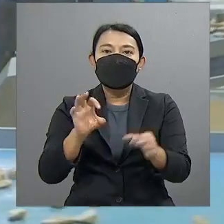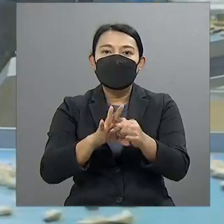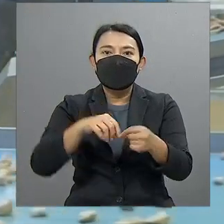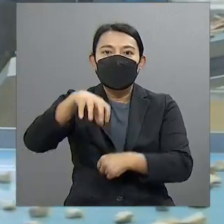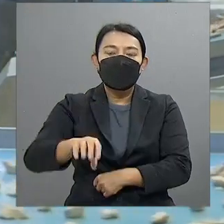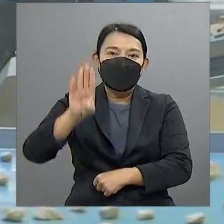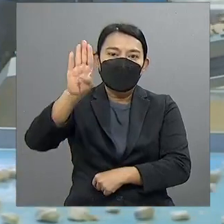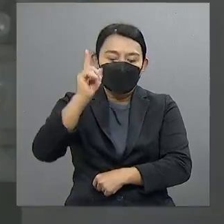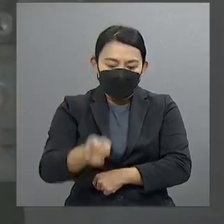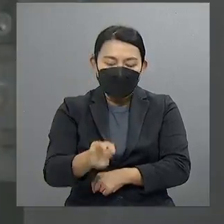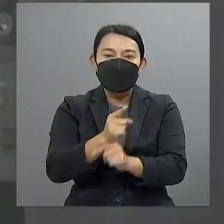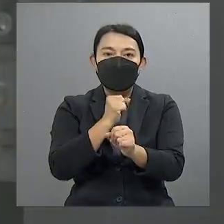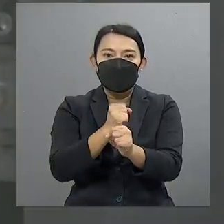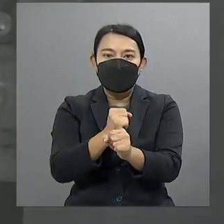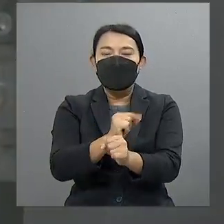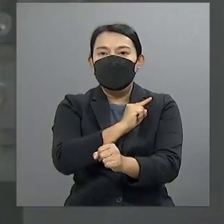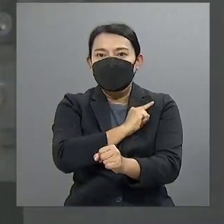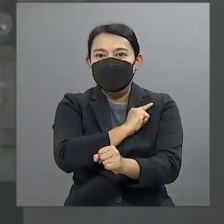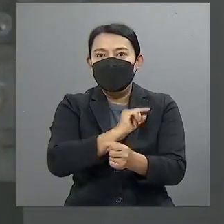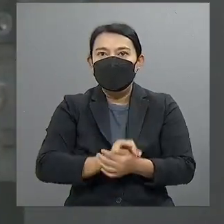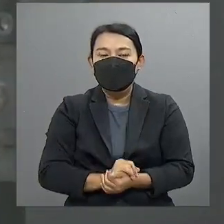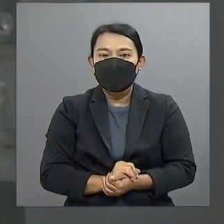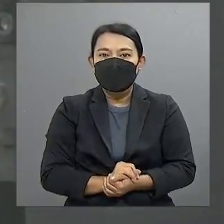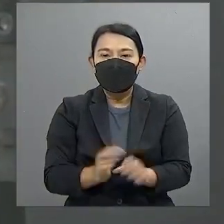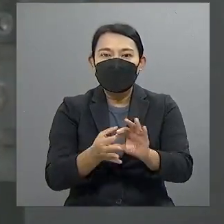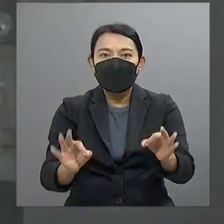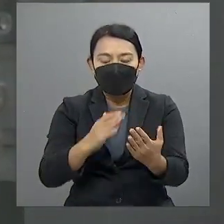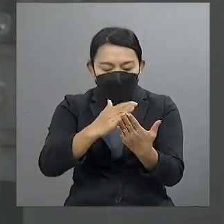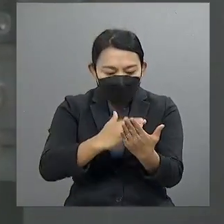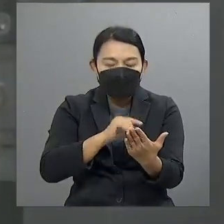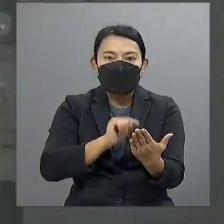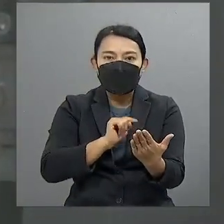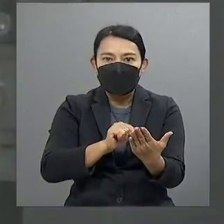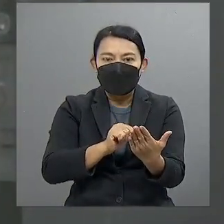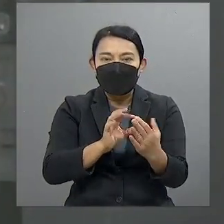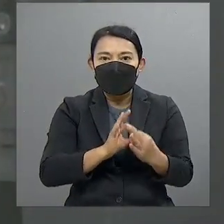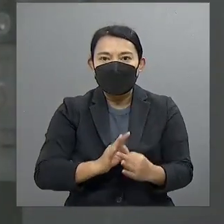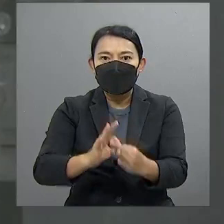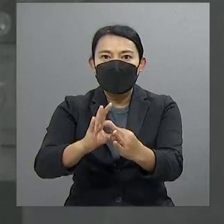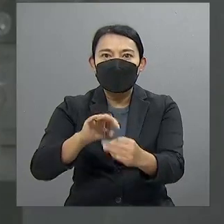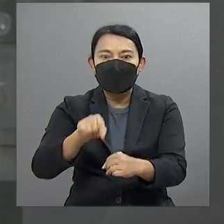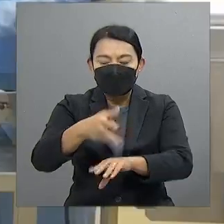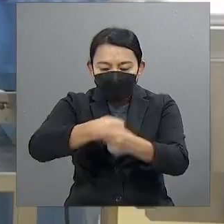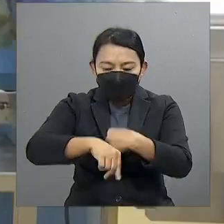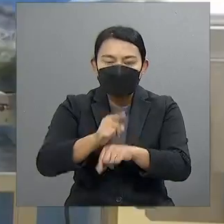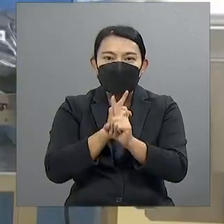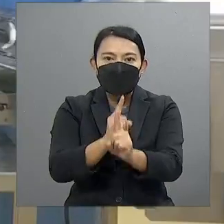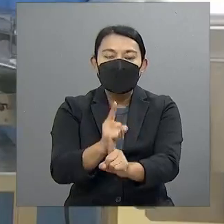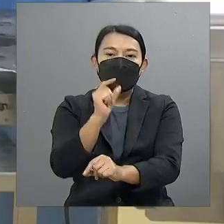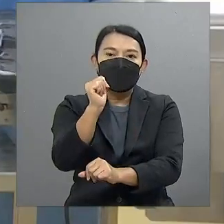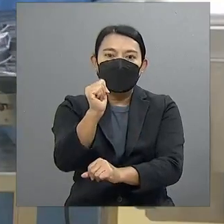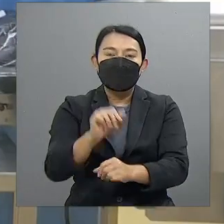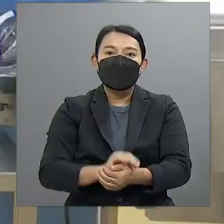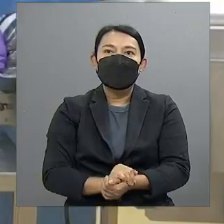นะครับซึ่งรายละเอียดของรายดีเทลของในเรื่องของข้อกำหนดพวกนี้ครับก็จะครอบคลุมการปฏิบัติที่ดีทุกอย่างไม่ว่าจะเป็นเรื่องของโครงสร้างนะครับ